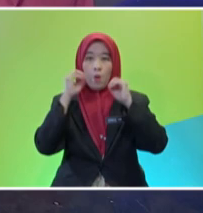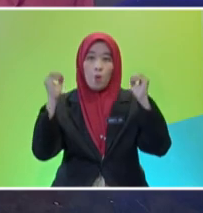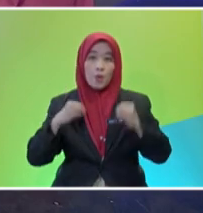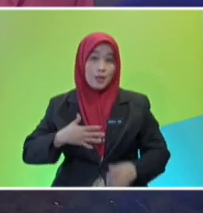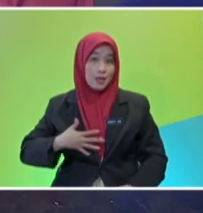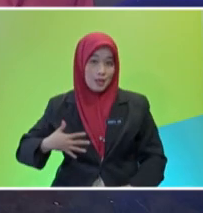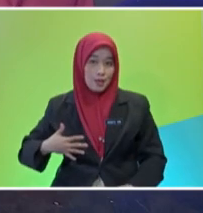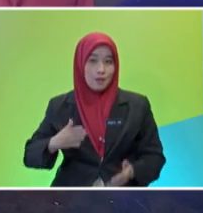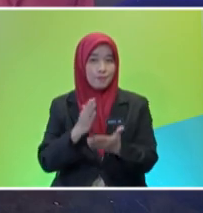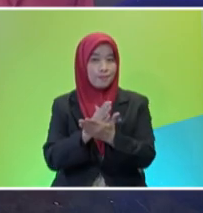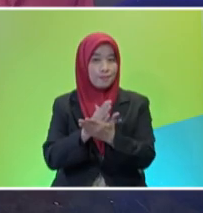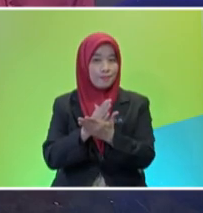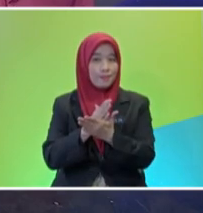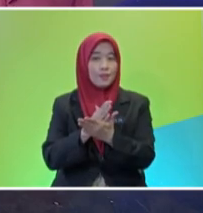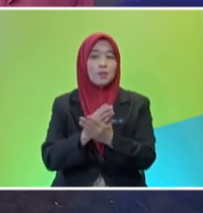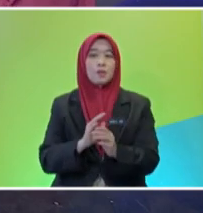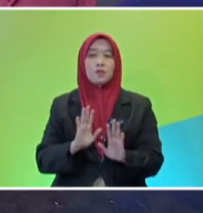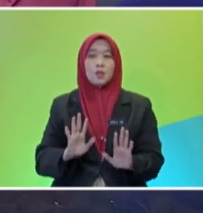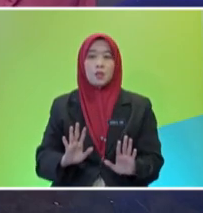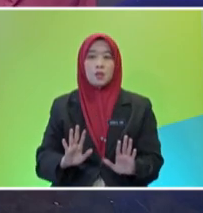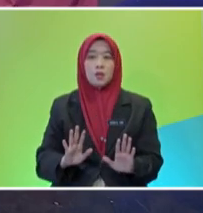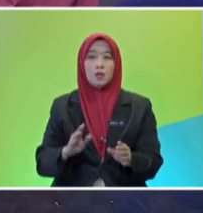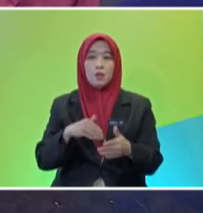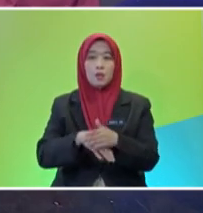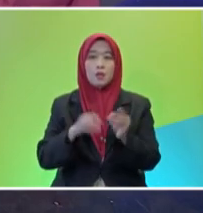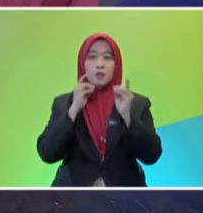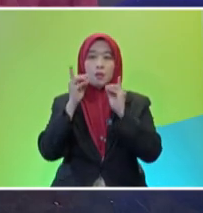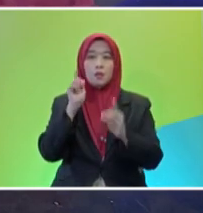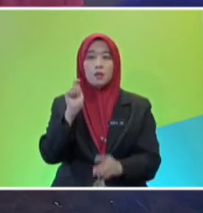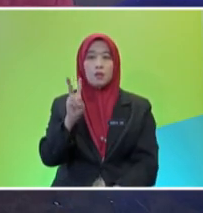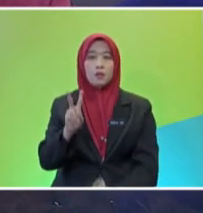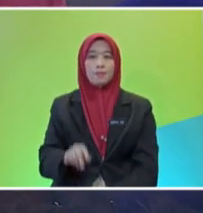seketika? Teruskan bersama kami dalam Didik TV KPM. Jangan ke mana-mana.